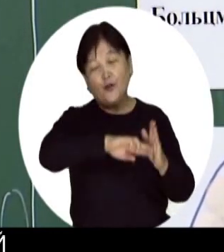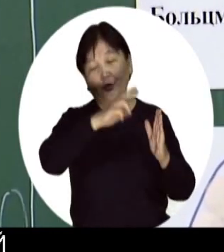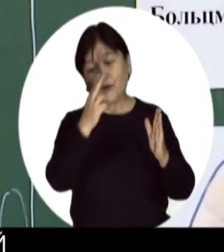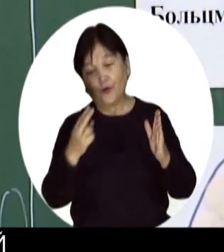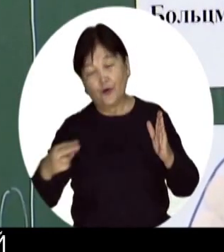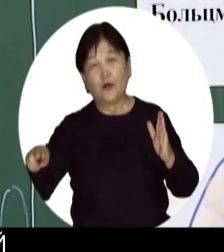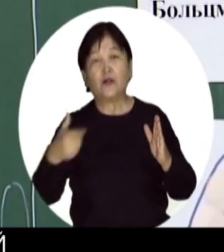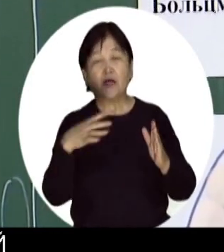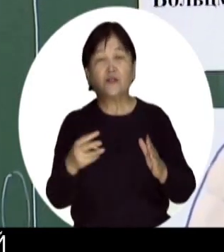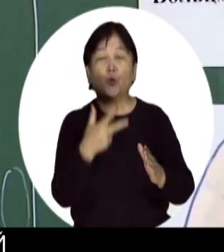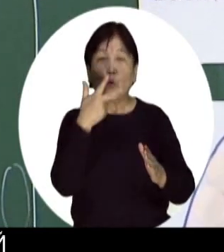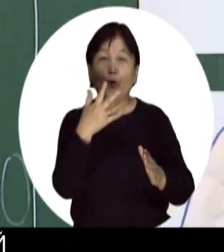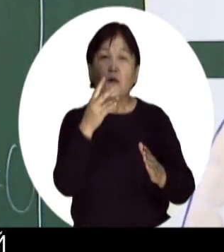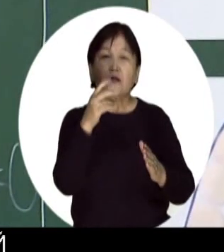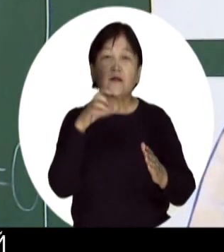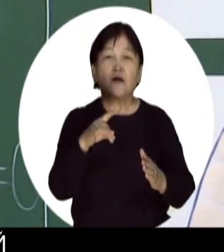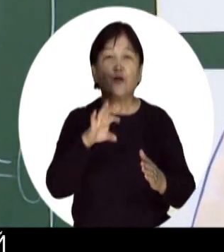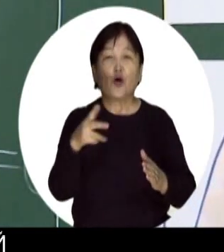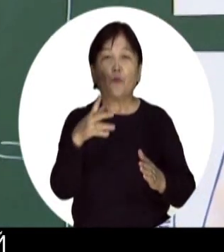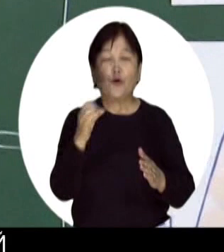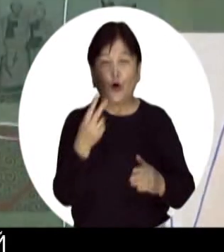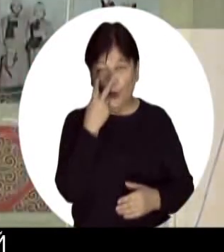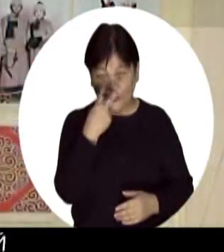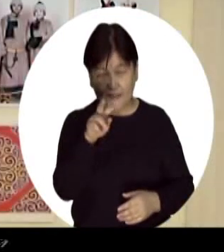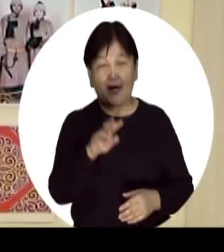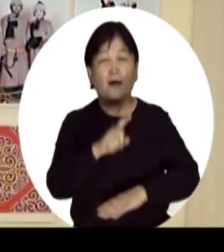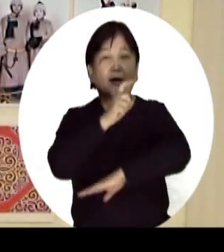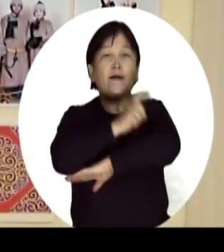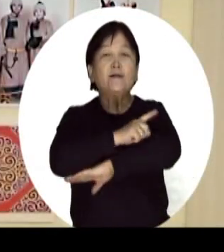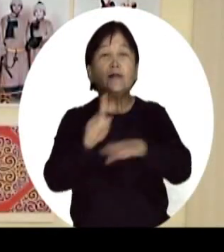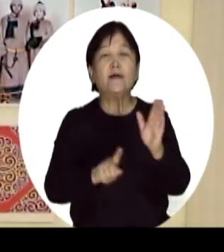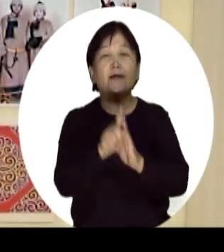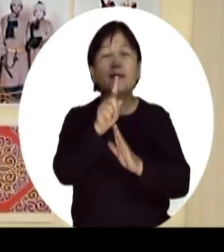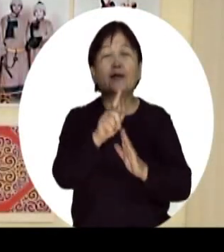үзнэ. За тэгэхээр хичээлийн маань эхний хэсэгт